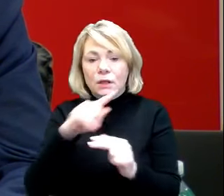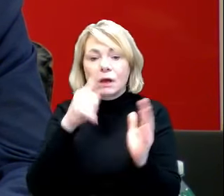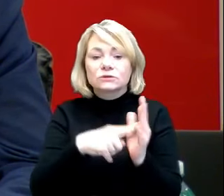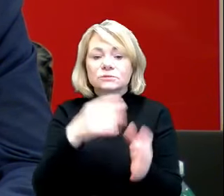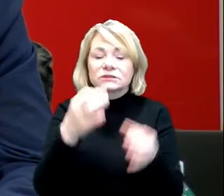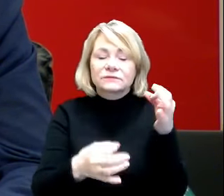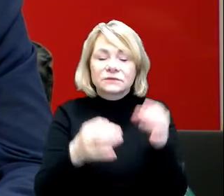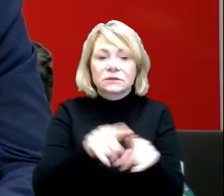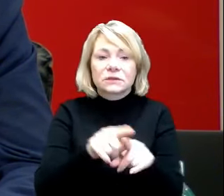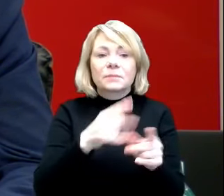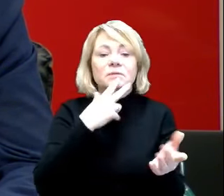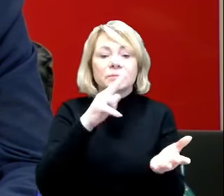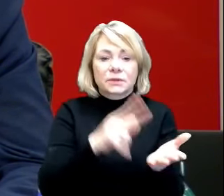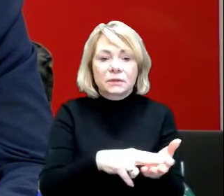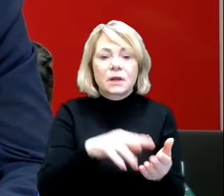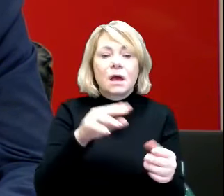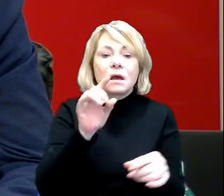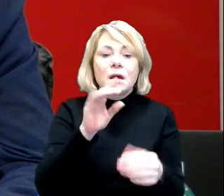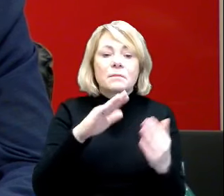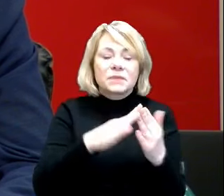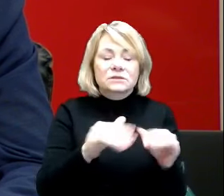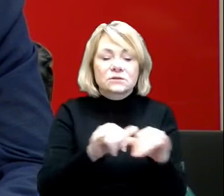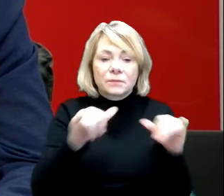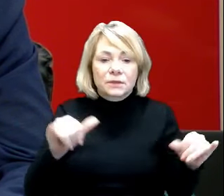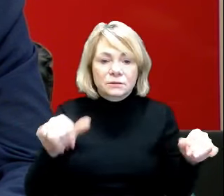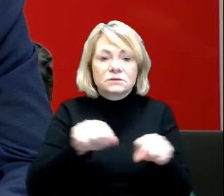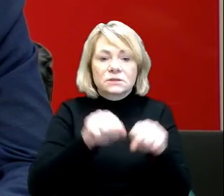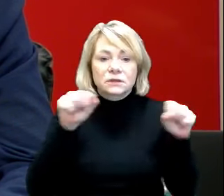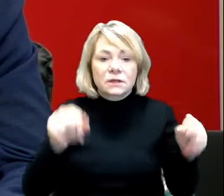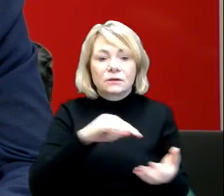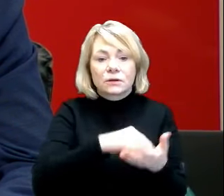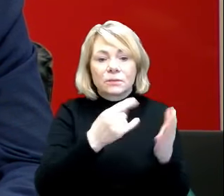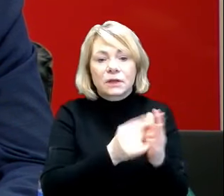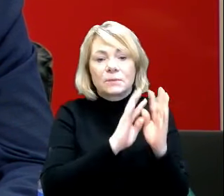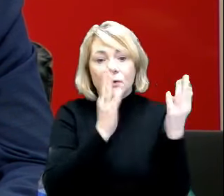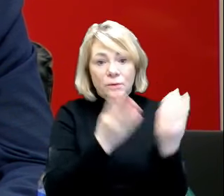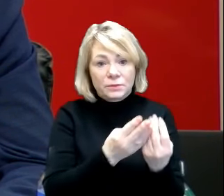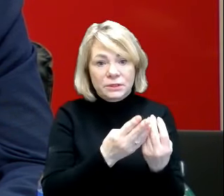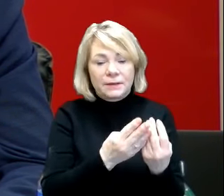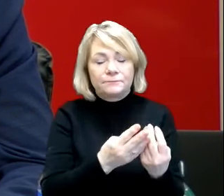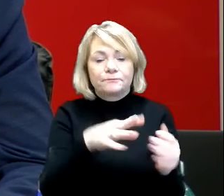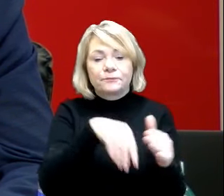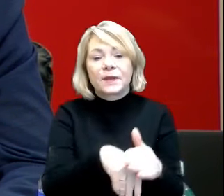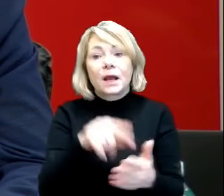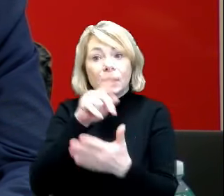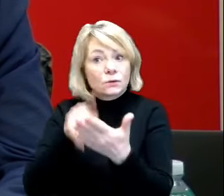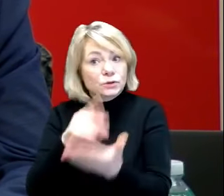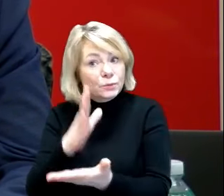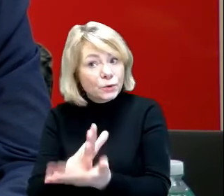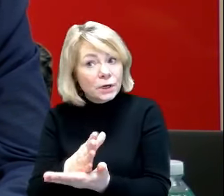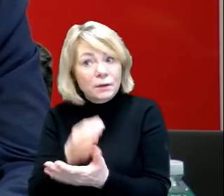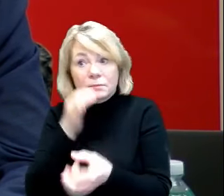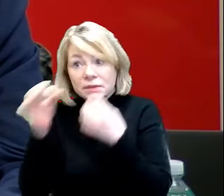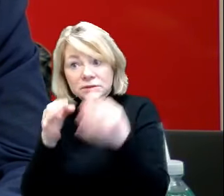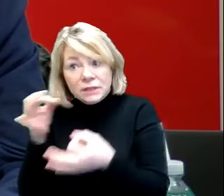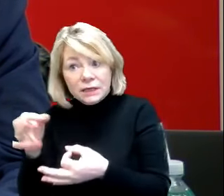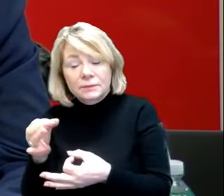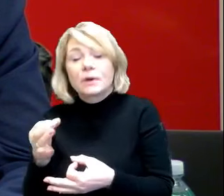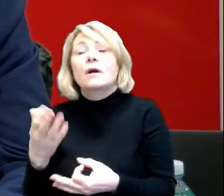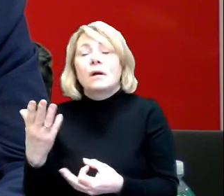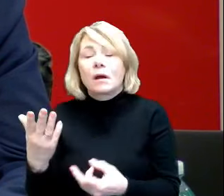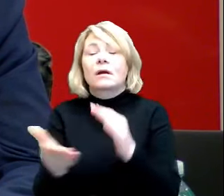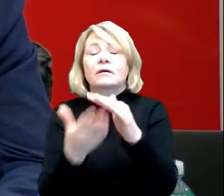miesto pletro strateginio planavimo komitete ar turit klausimų pasisakymo kviečiu balsuoti 35